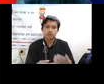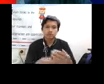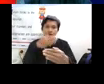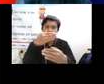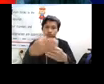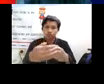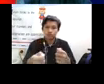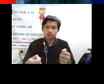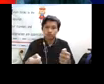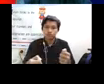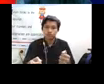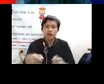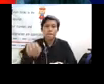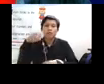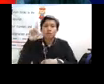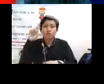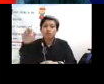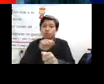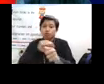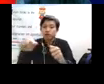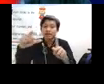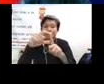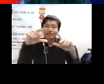klik Insert biografi